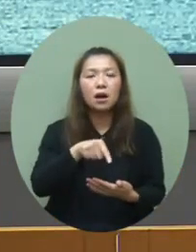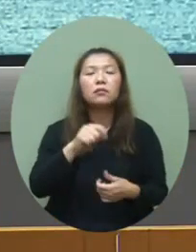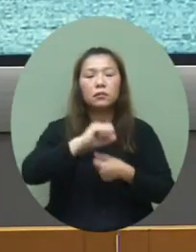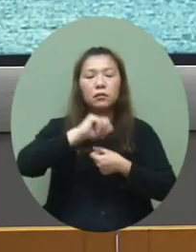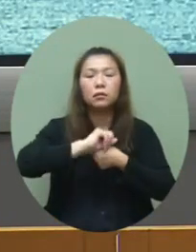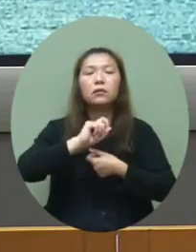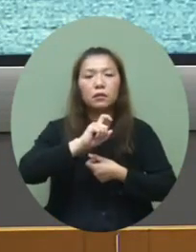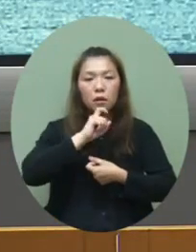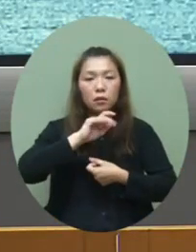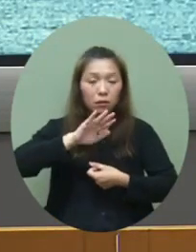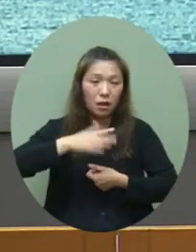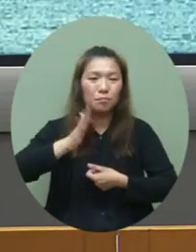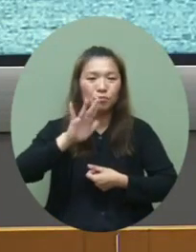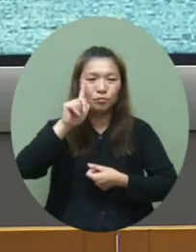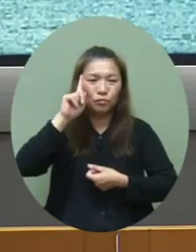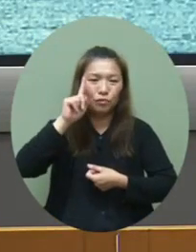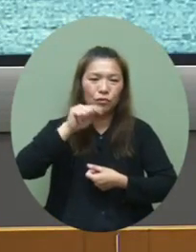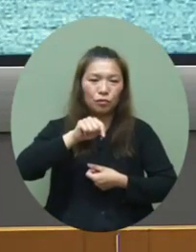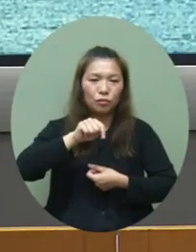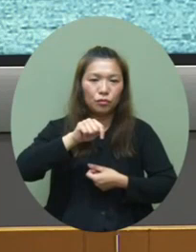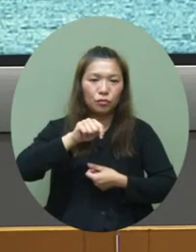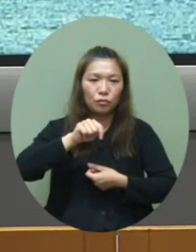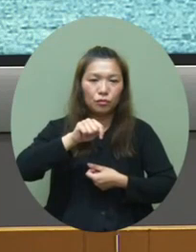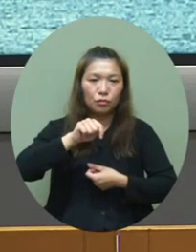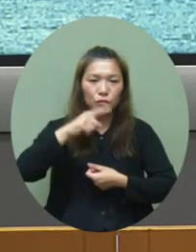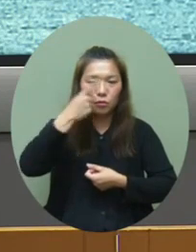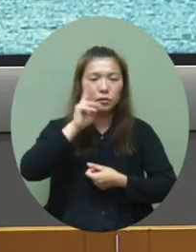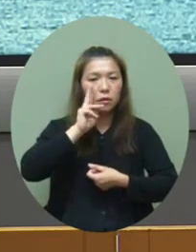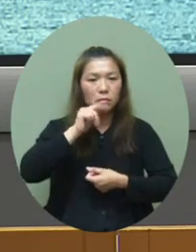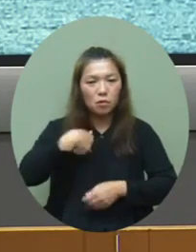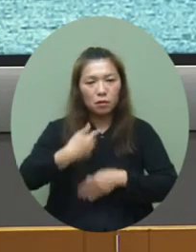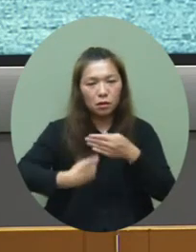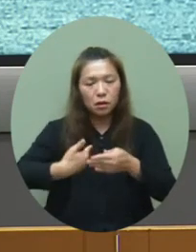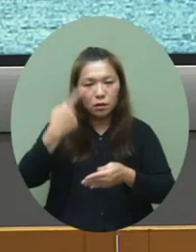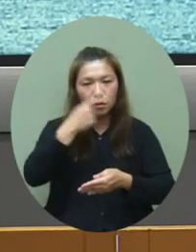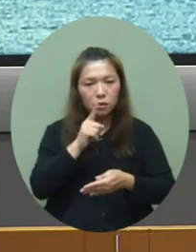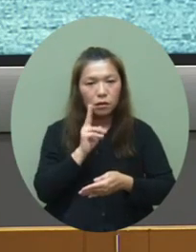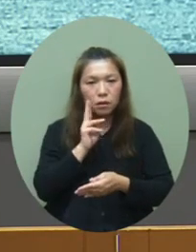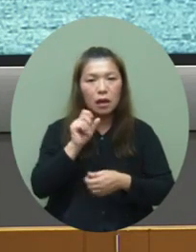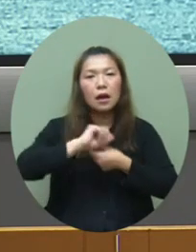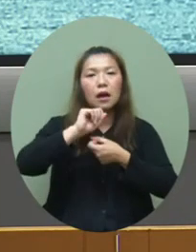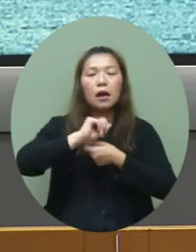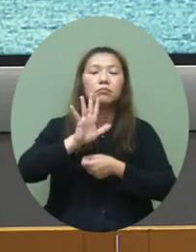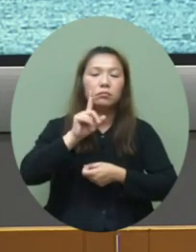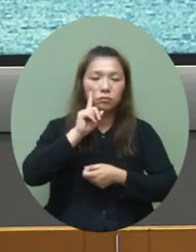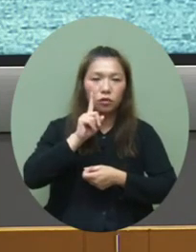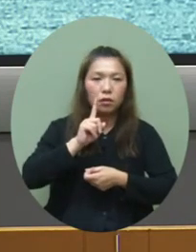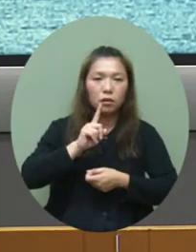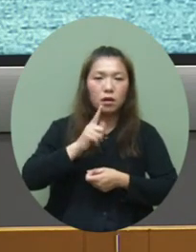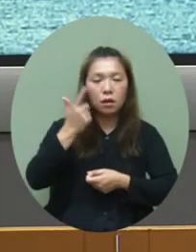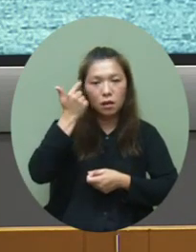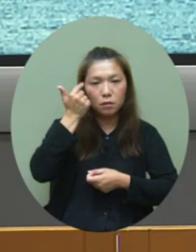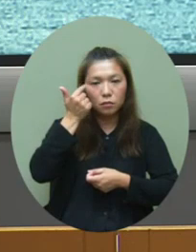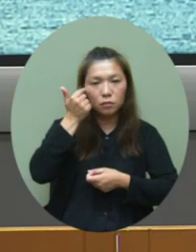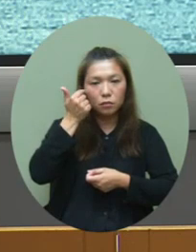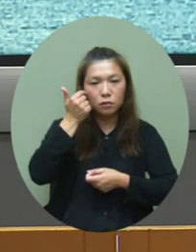慢慢上升，但係當然唔希望佢係即係好似我哋嘅趨勢咁樣講係一直上升住啦。咁希望都會